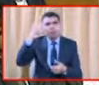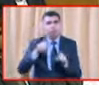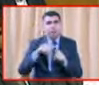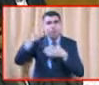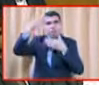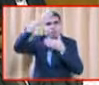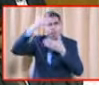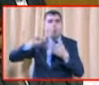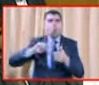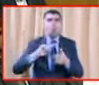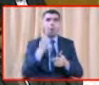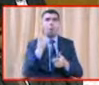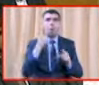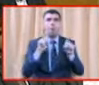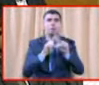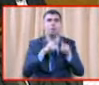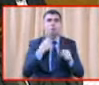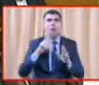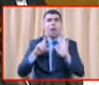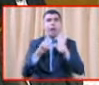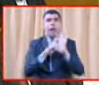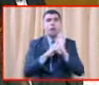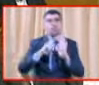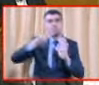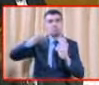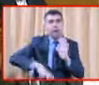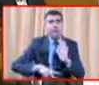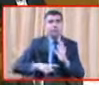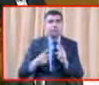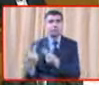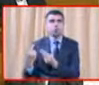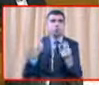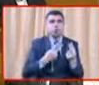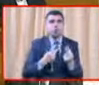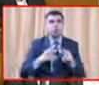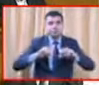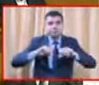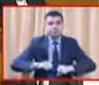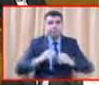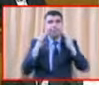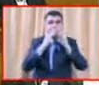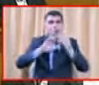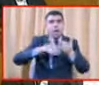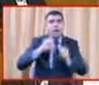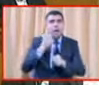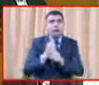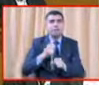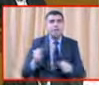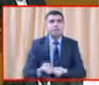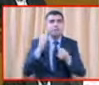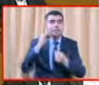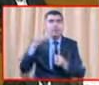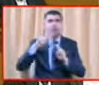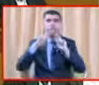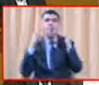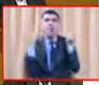الدوله الوحيده من الجنوب الذي اقر بحقوق المهاجرين، فهذا التحول اليوم اللي كيعرفوا المغرب من بلد